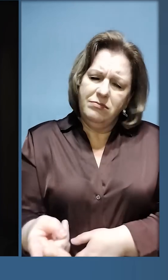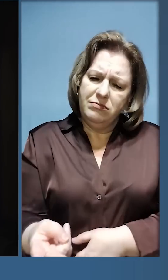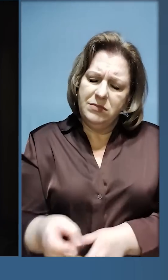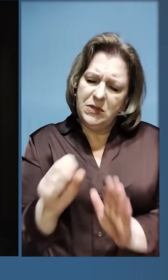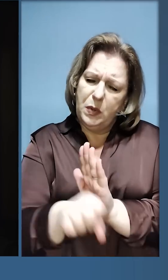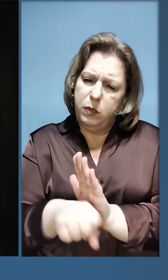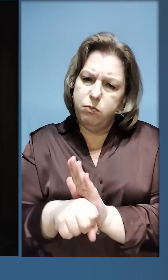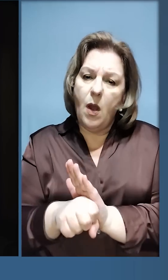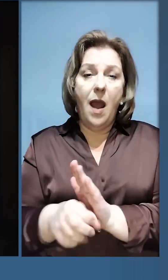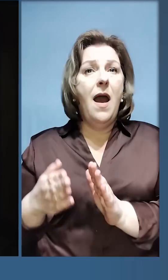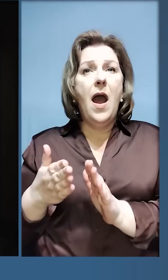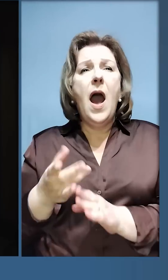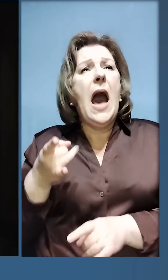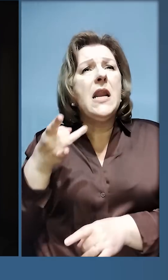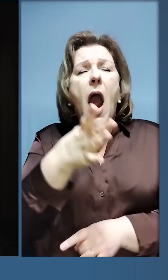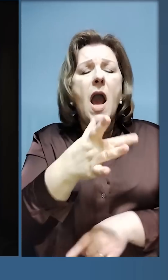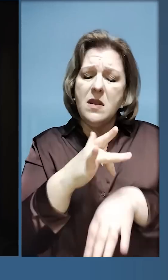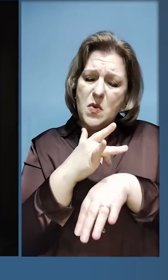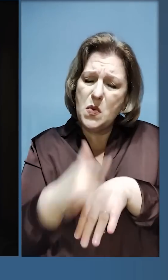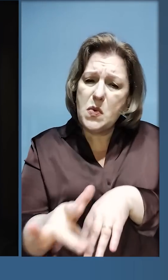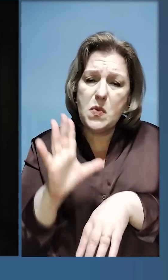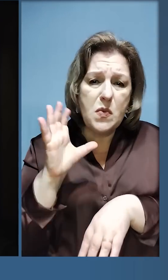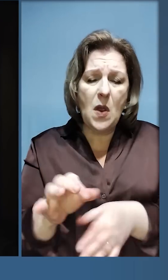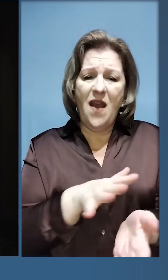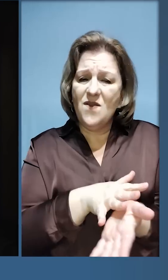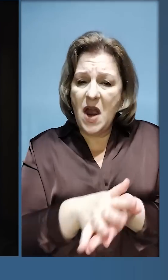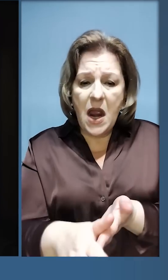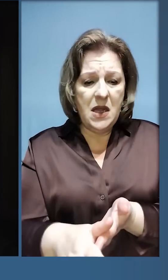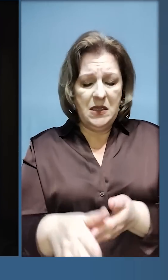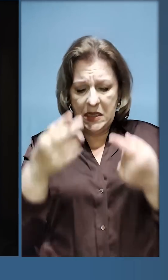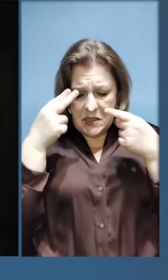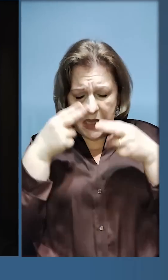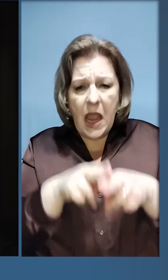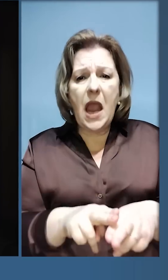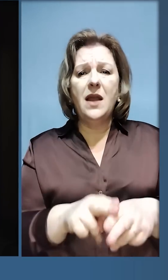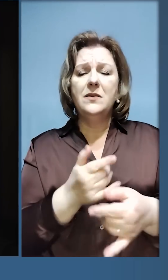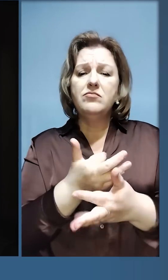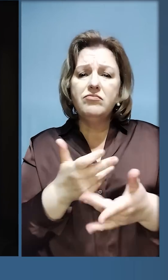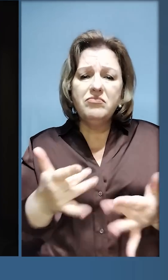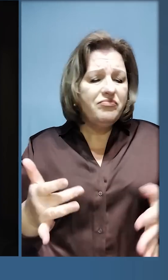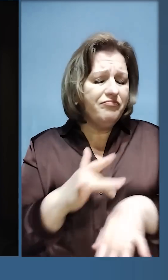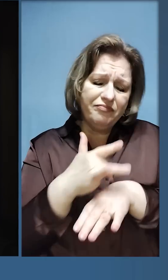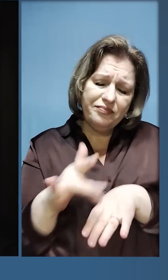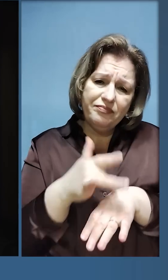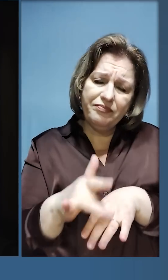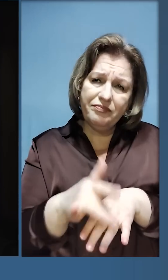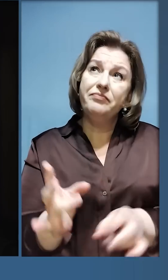загинуло. Всі ракети майже витратили вони. Багато техніки